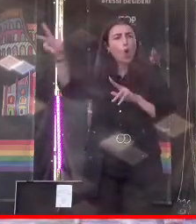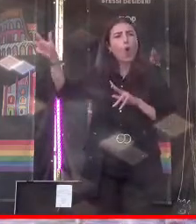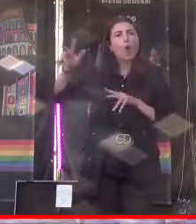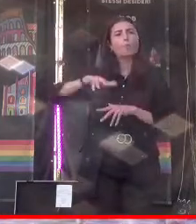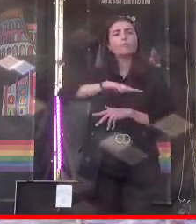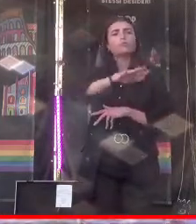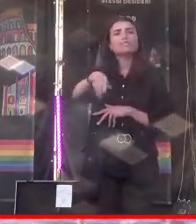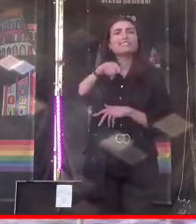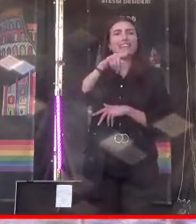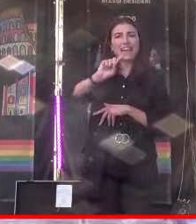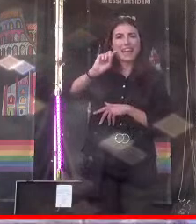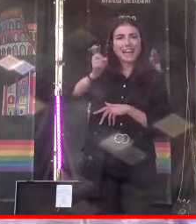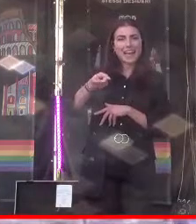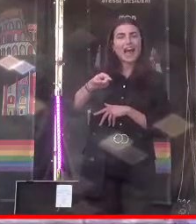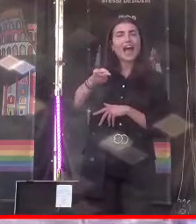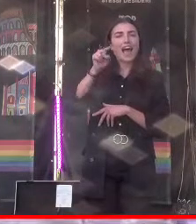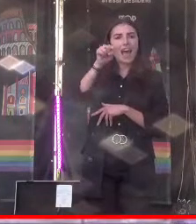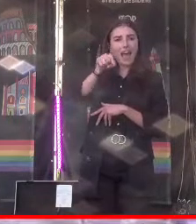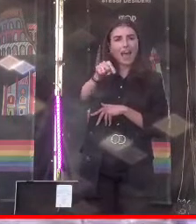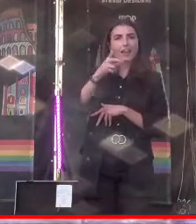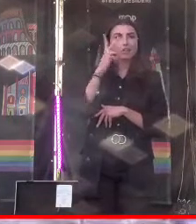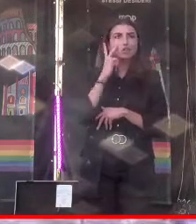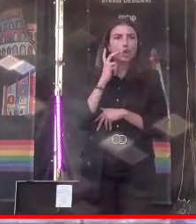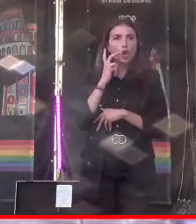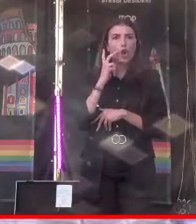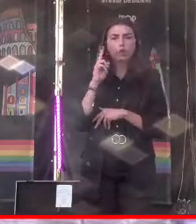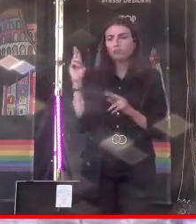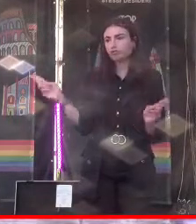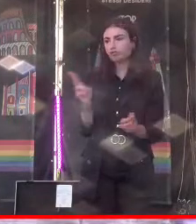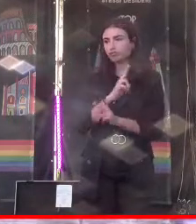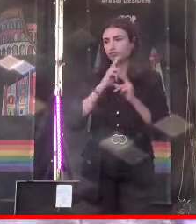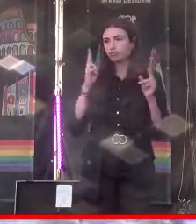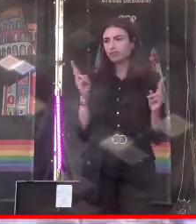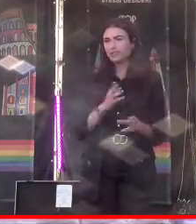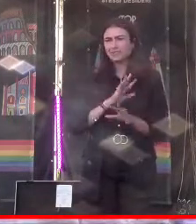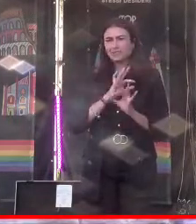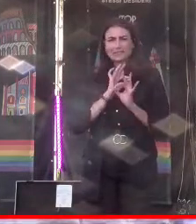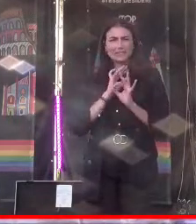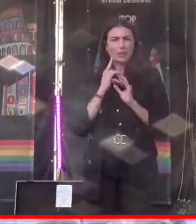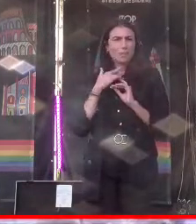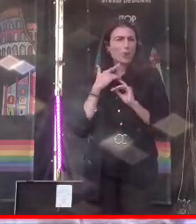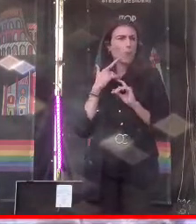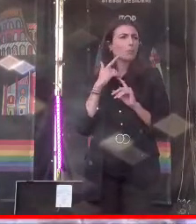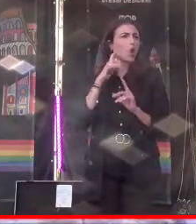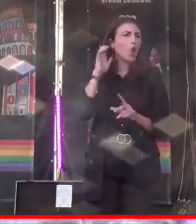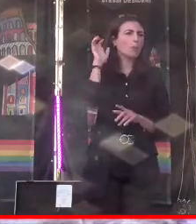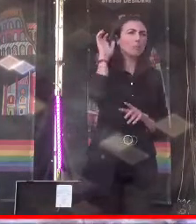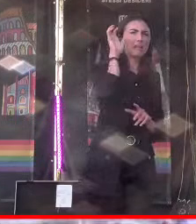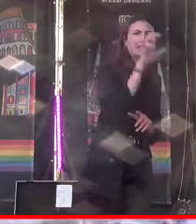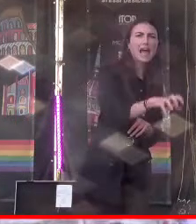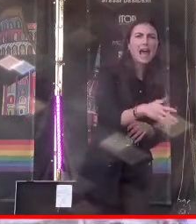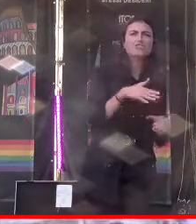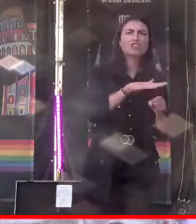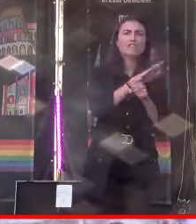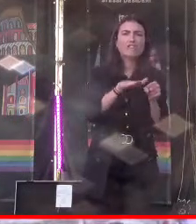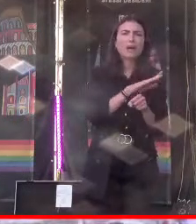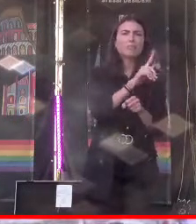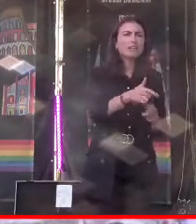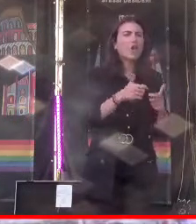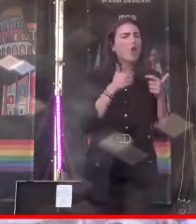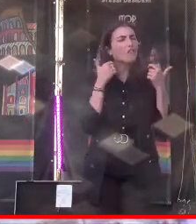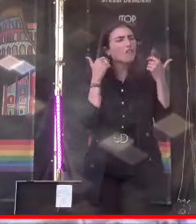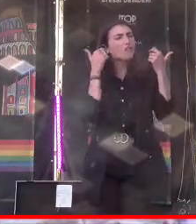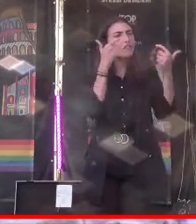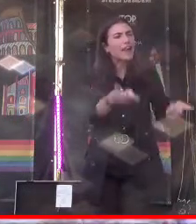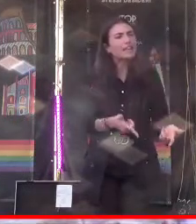non sono riusciti a trovare, per 1000 fattori e 1000 ricatti che vengono fatti alla famiglia, perché vengono offerti operatori di altro